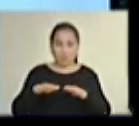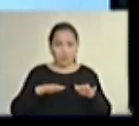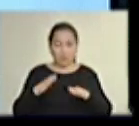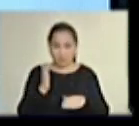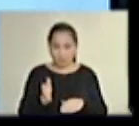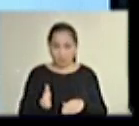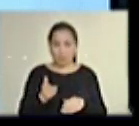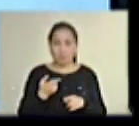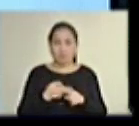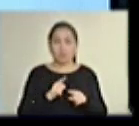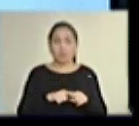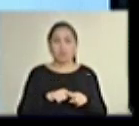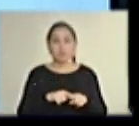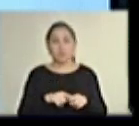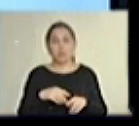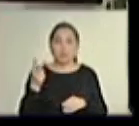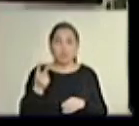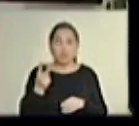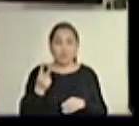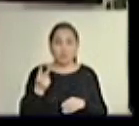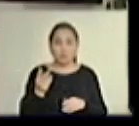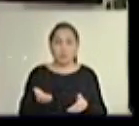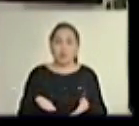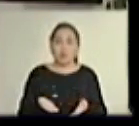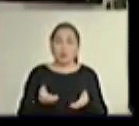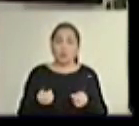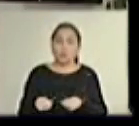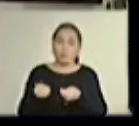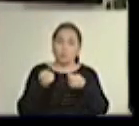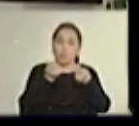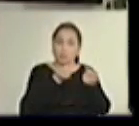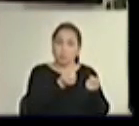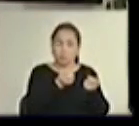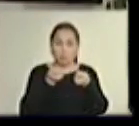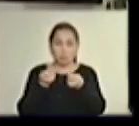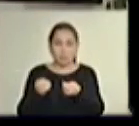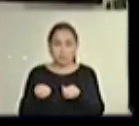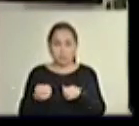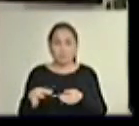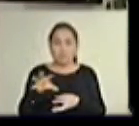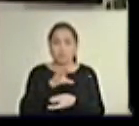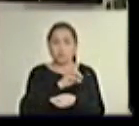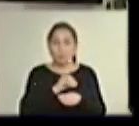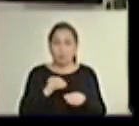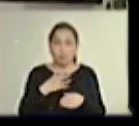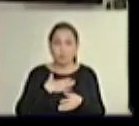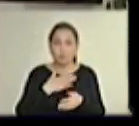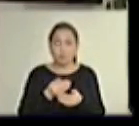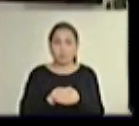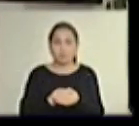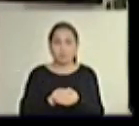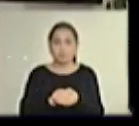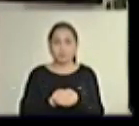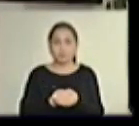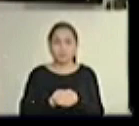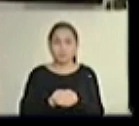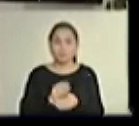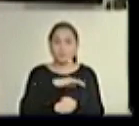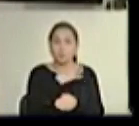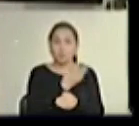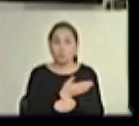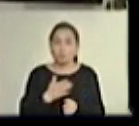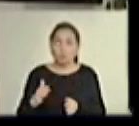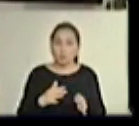qiladi. Demak, bu ikkalasining vazifasi og'ir yuklarni ko'tarish, faqat ularni biz kuchning